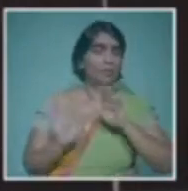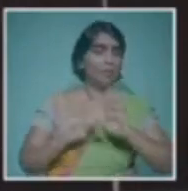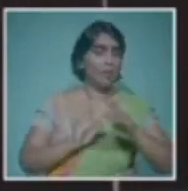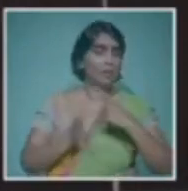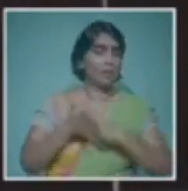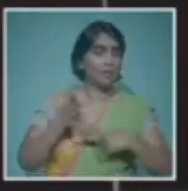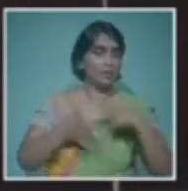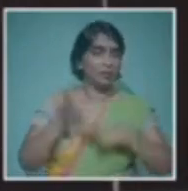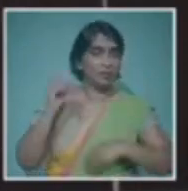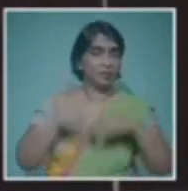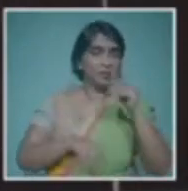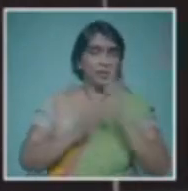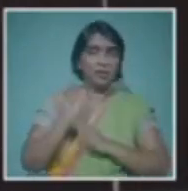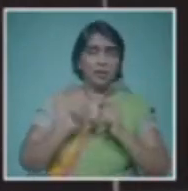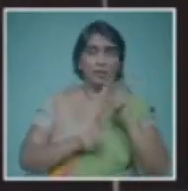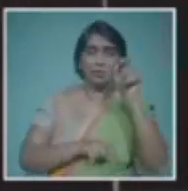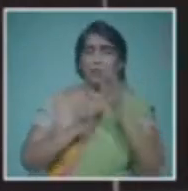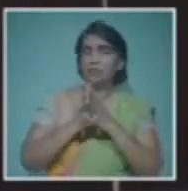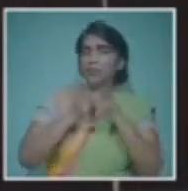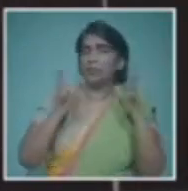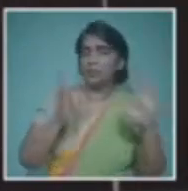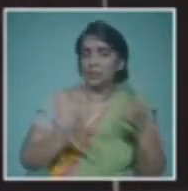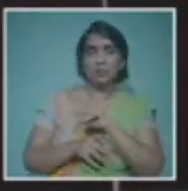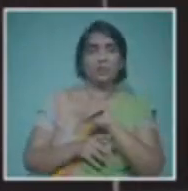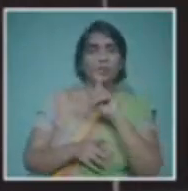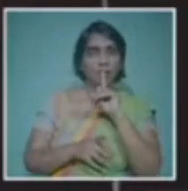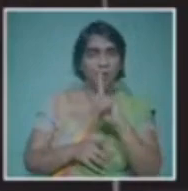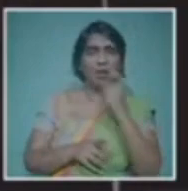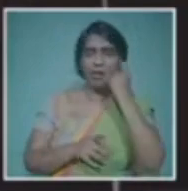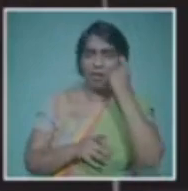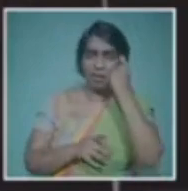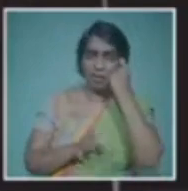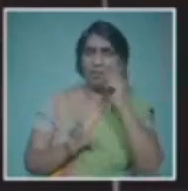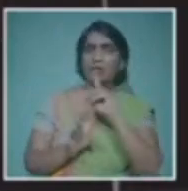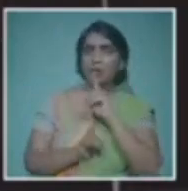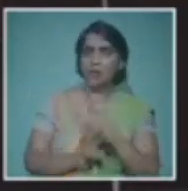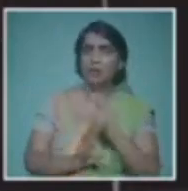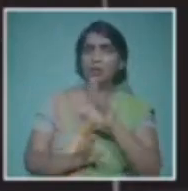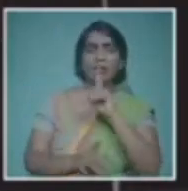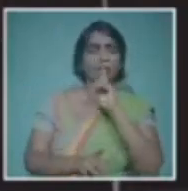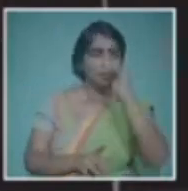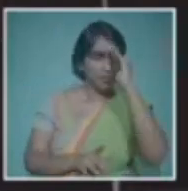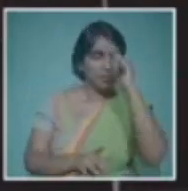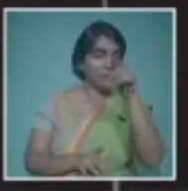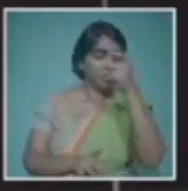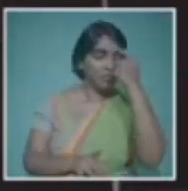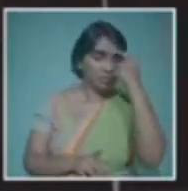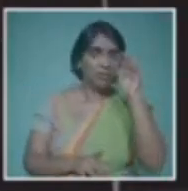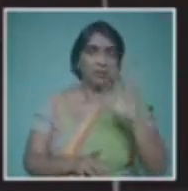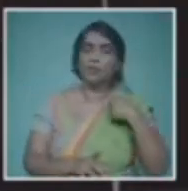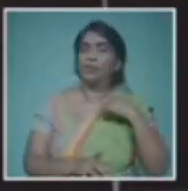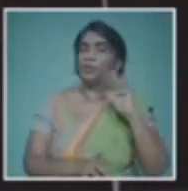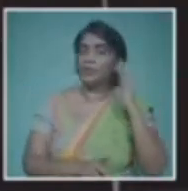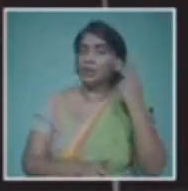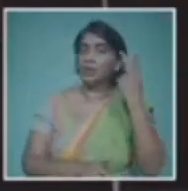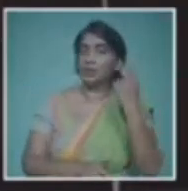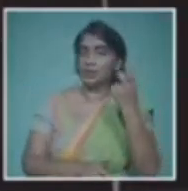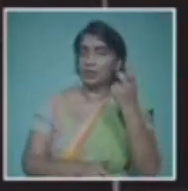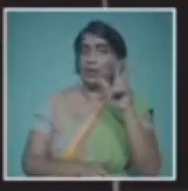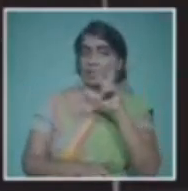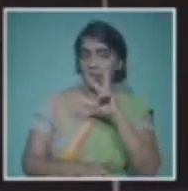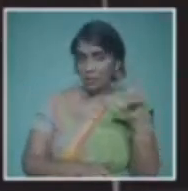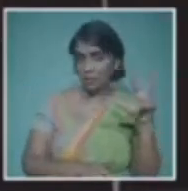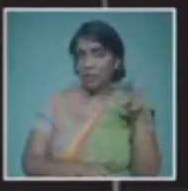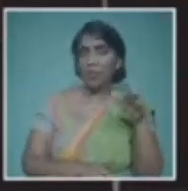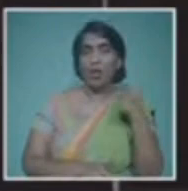මේ මන්ත්‍රීවරු ගාන වැඩි කියන එතුමාගේ අදහස් ඉදිරිපත් කරා කථානායකතුමනි මතක් කරන්න ඕනේ විශේෂයෙන්ම 2018